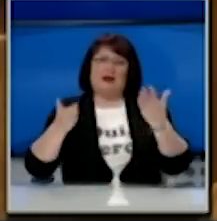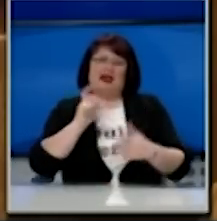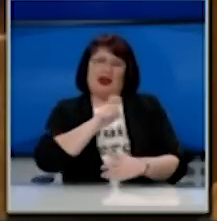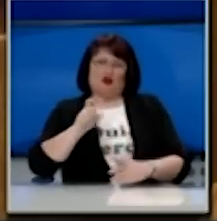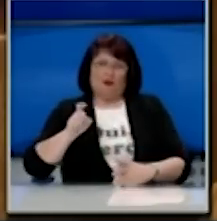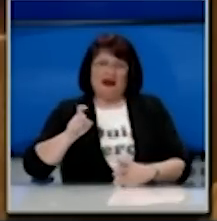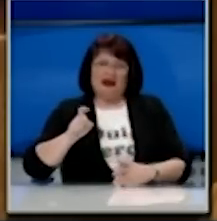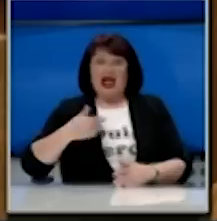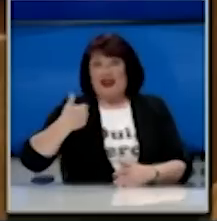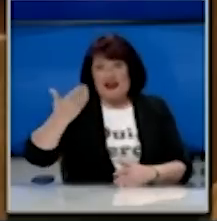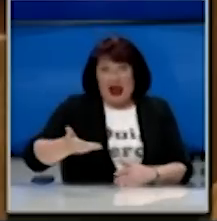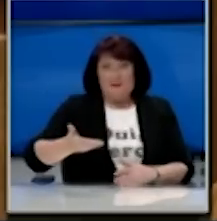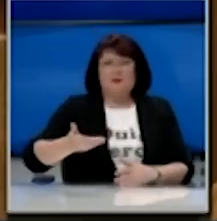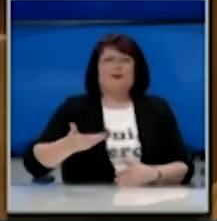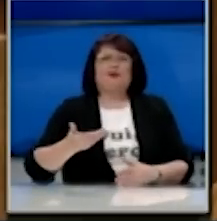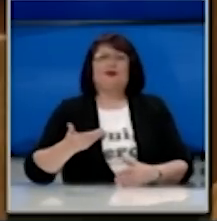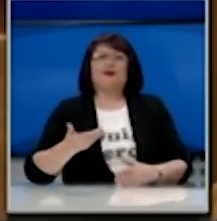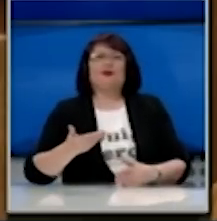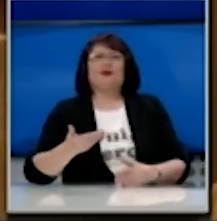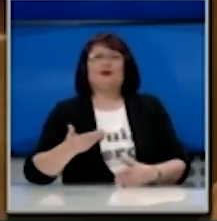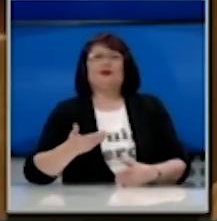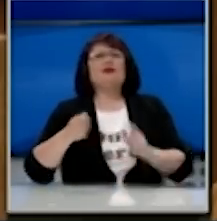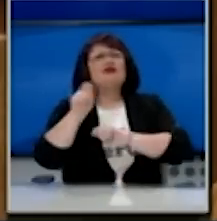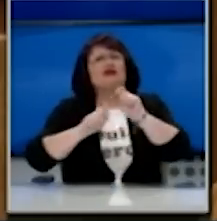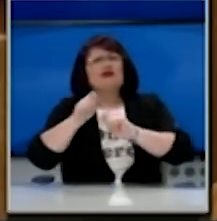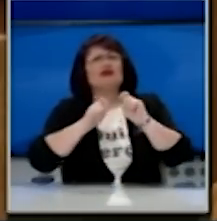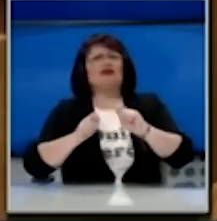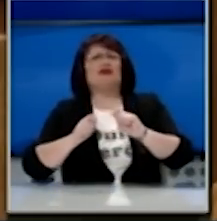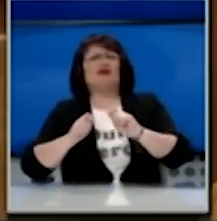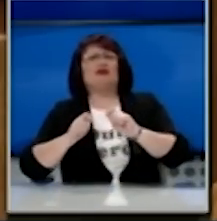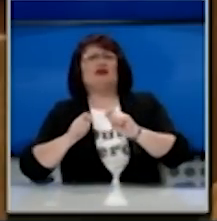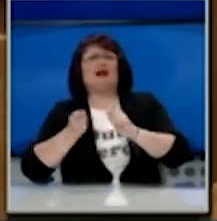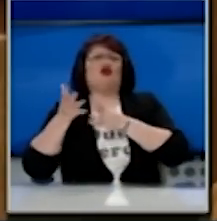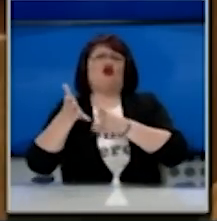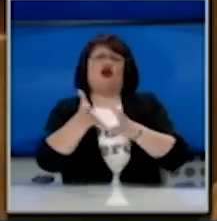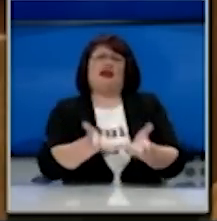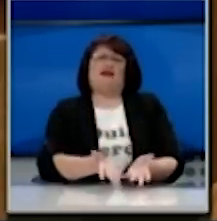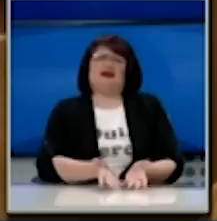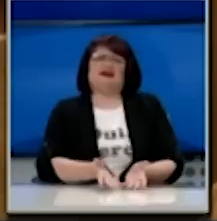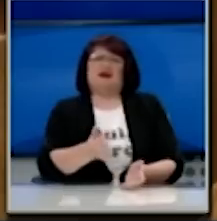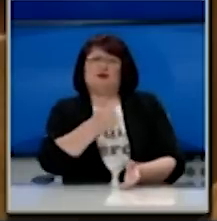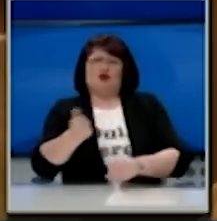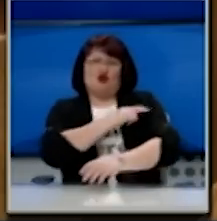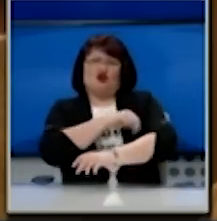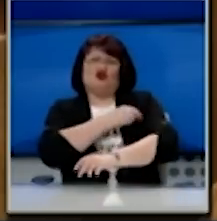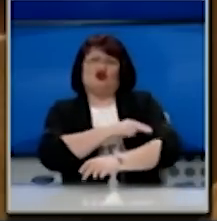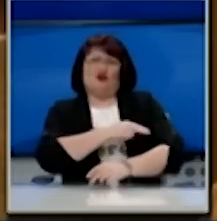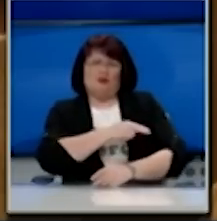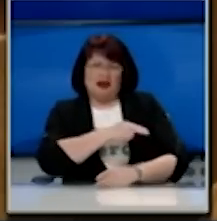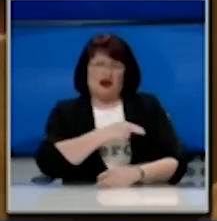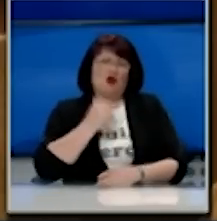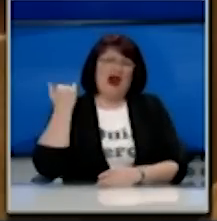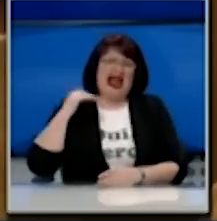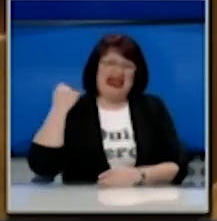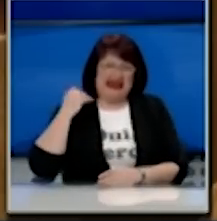εκατομμύρια, προορίζονται για τις διάφορες ανακαινήσεις. Ποιον κοροϊδεύεται? Μόνο το νοσοκομείο της Χαλκίδας, για να σας πω